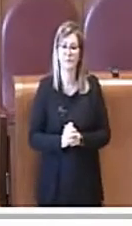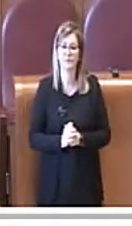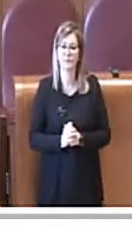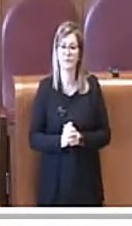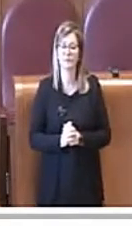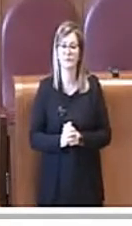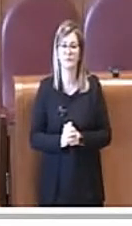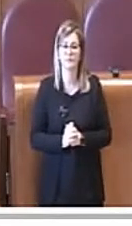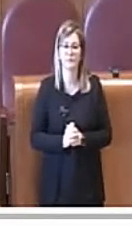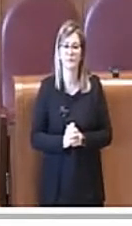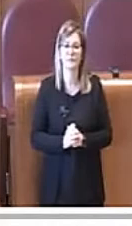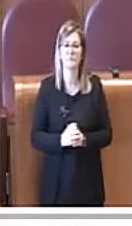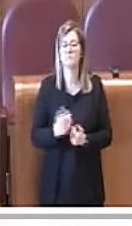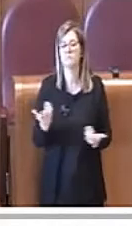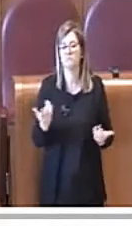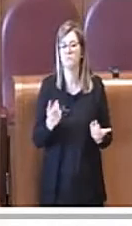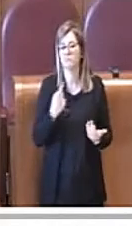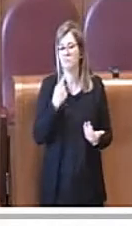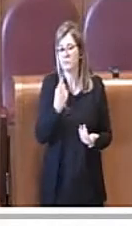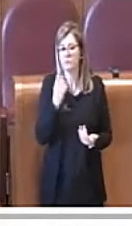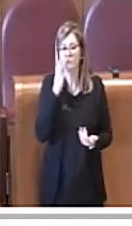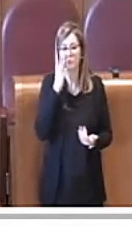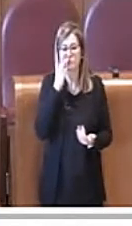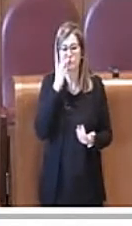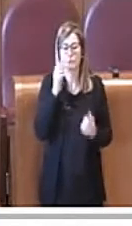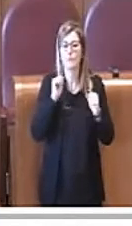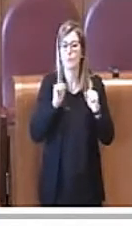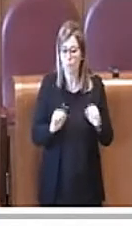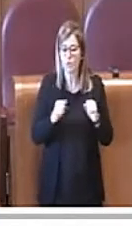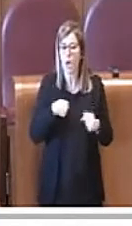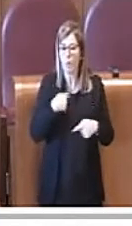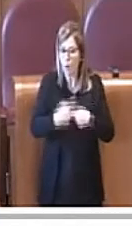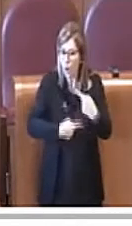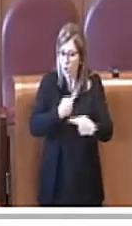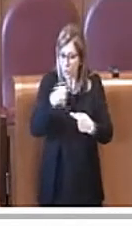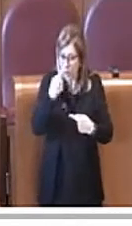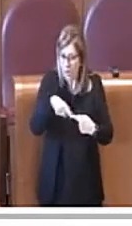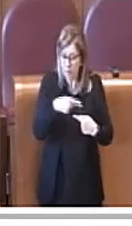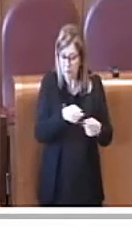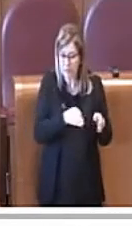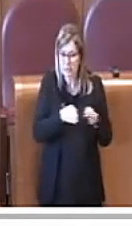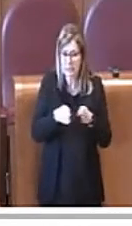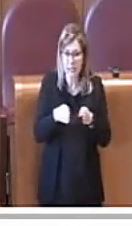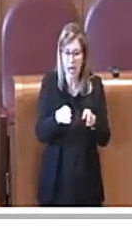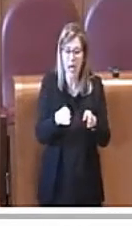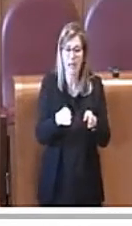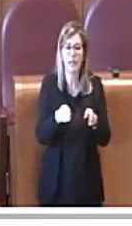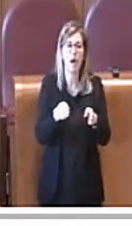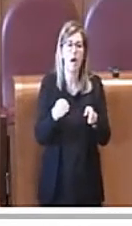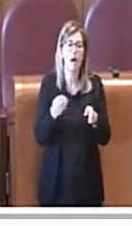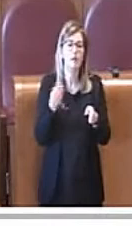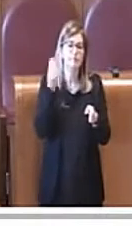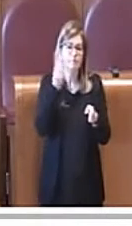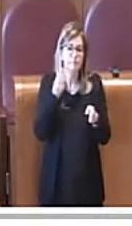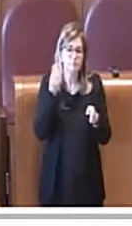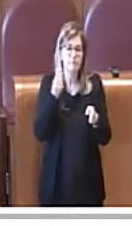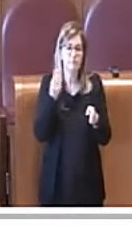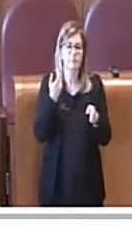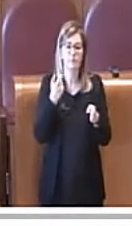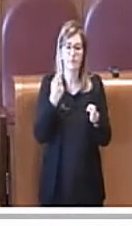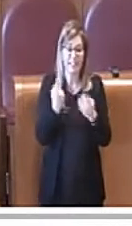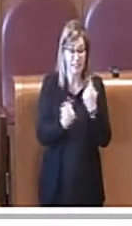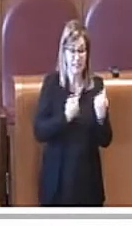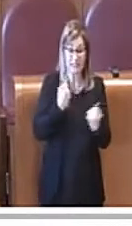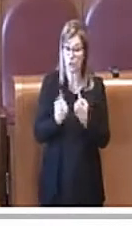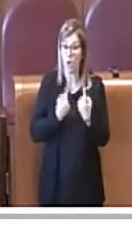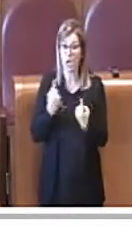Direi che possiamo proseguire su questa linea, sperando ovviamente che le condizioni a contorno,